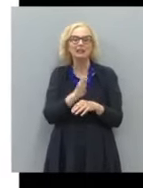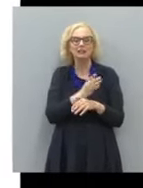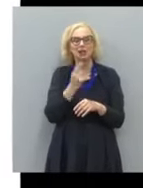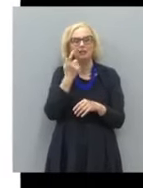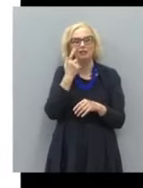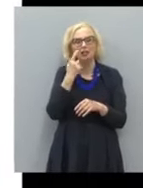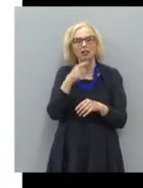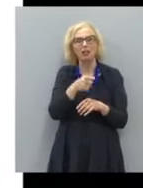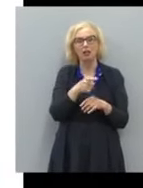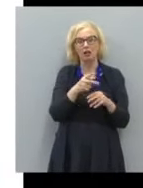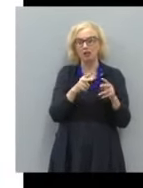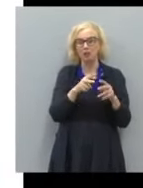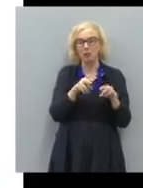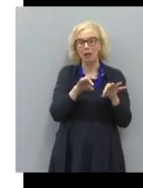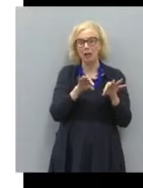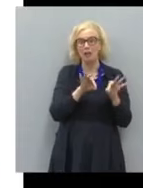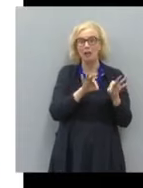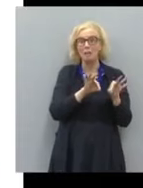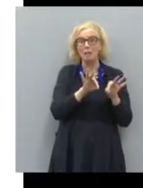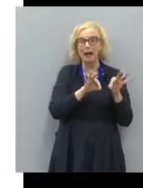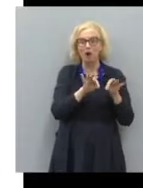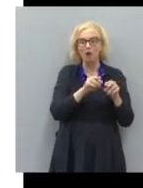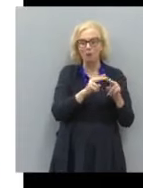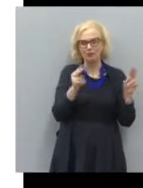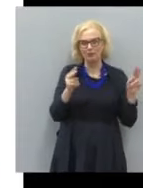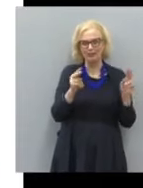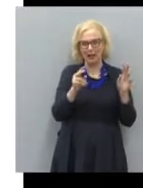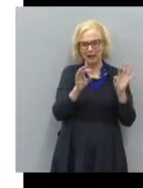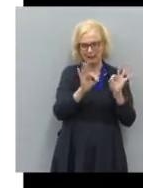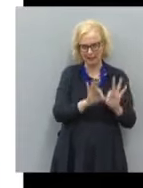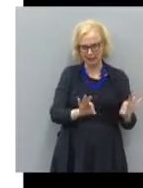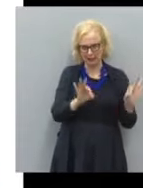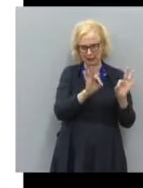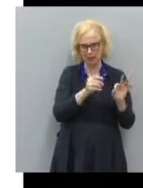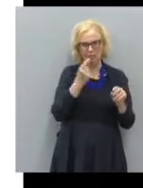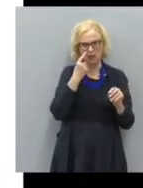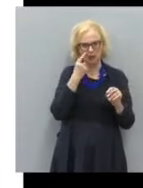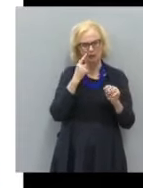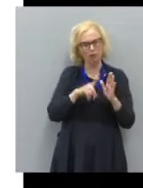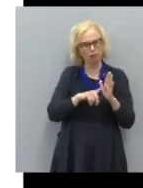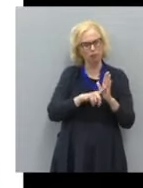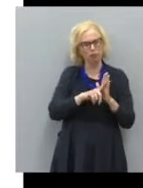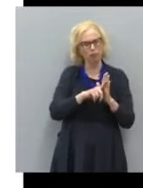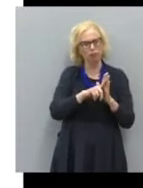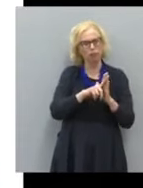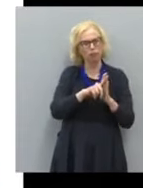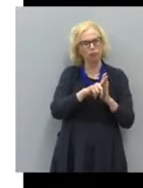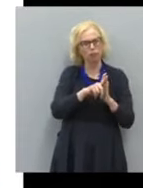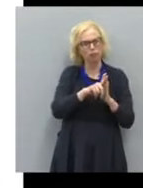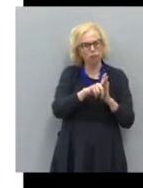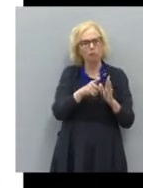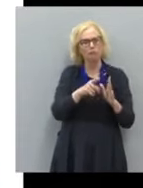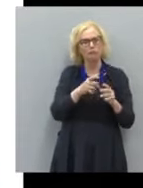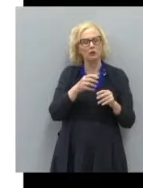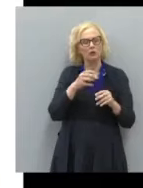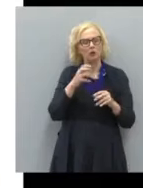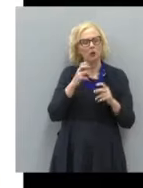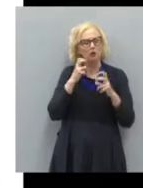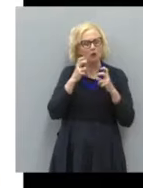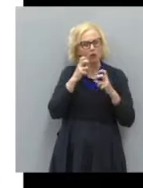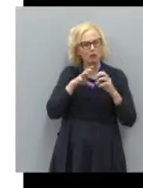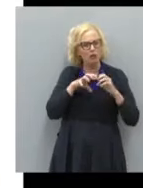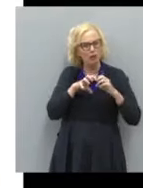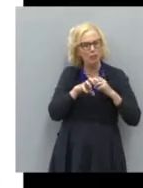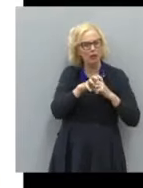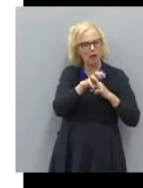provinciali questo dato un dato che evidenzia una crescita la ripartenza sicura il tentativo di recuperi nei tempi più